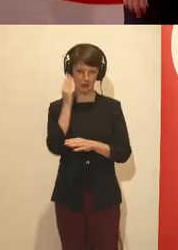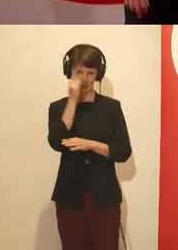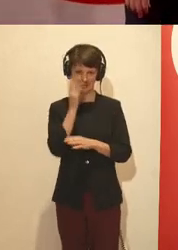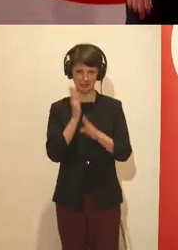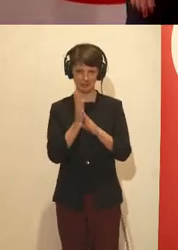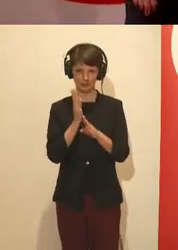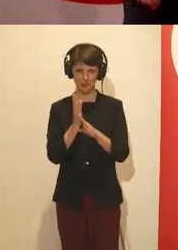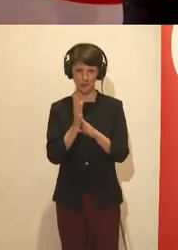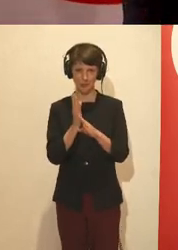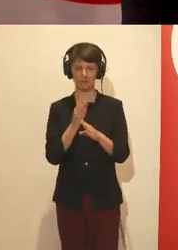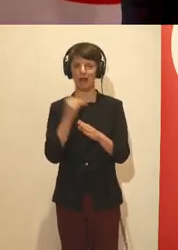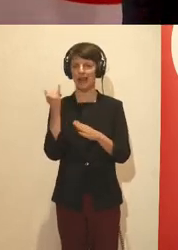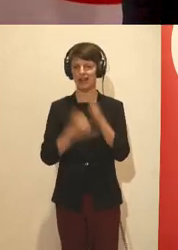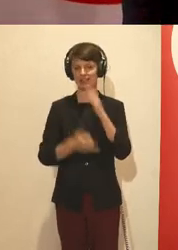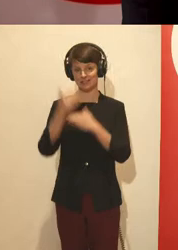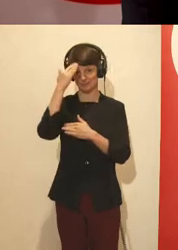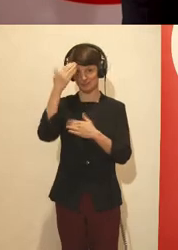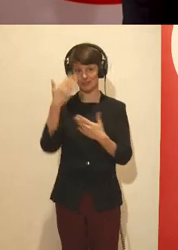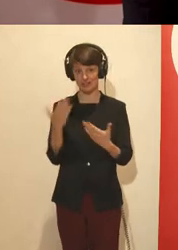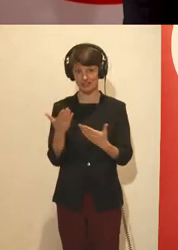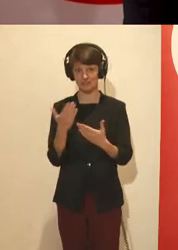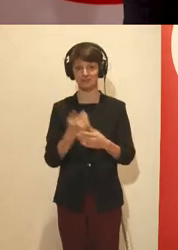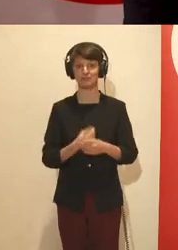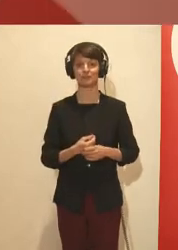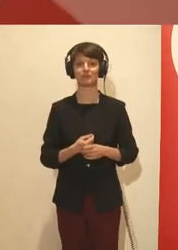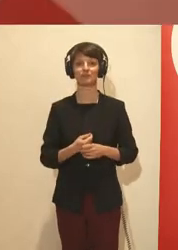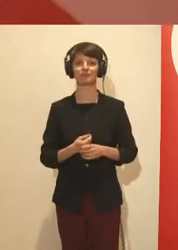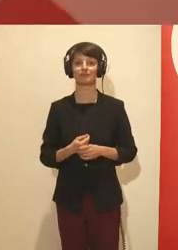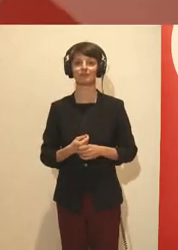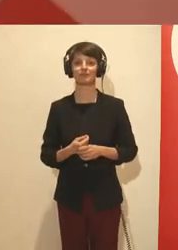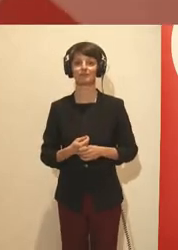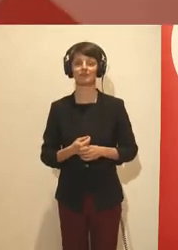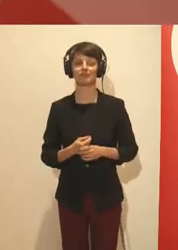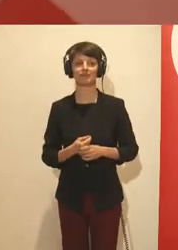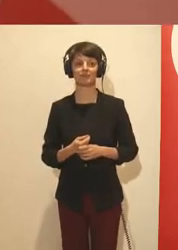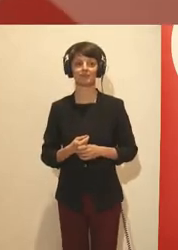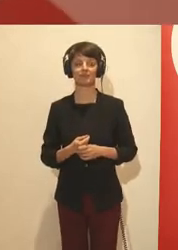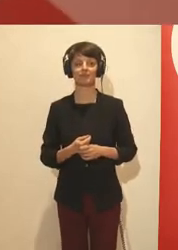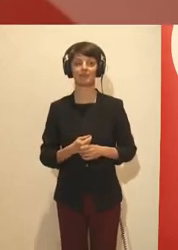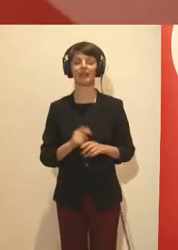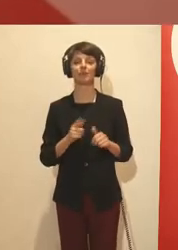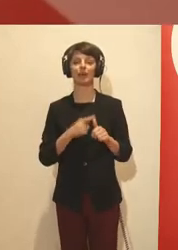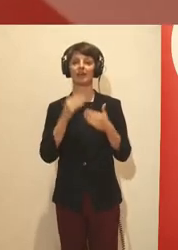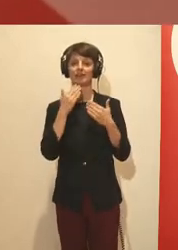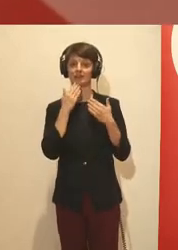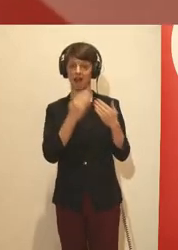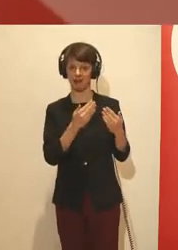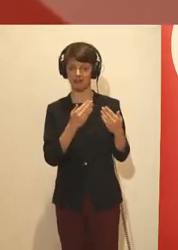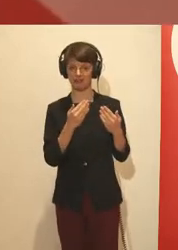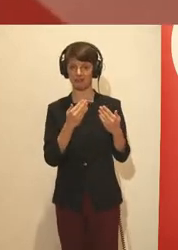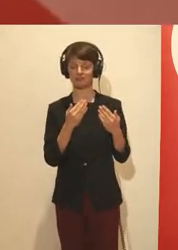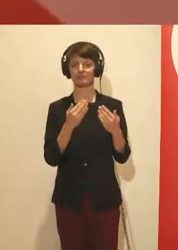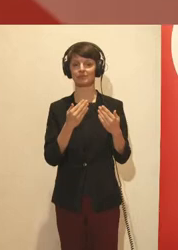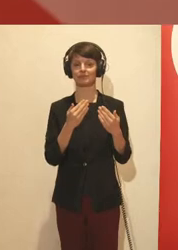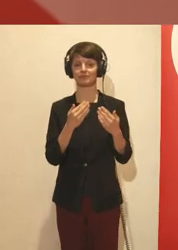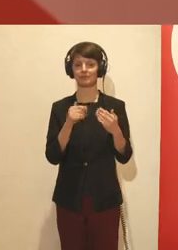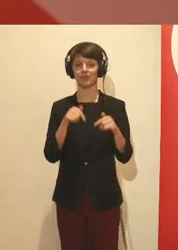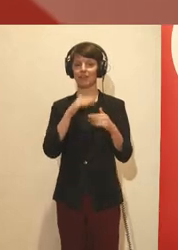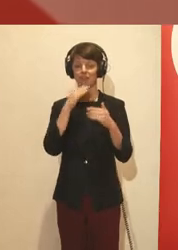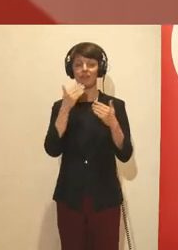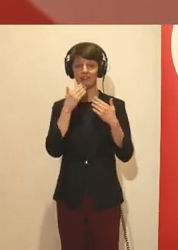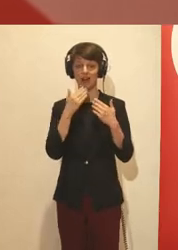sein wird und ist es das womit du auch eingestiegen bis das gern danke also ich empfinde ganz viel dankbarkeit